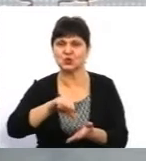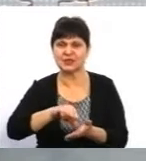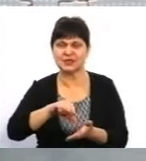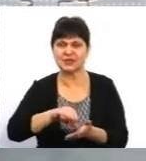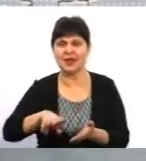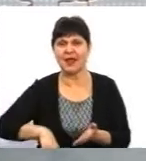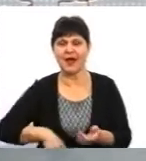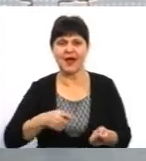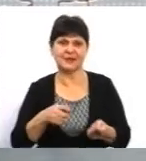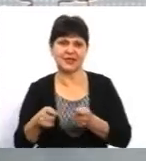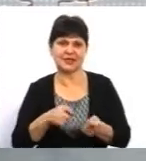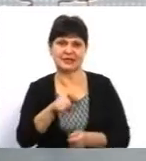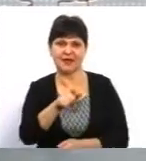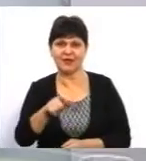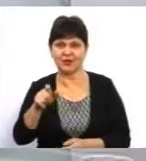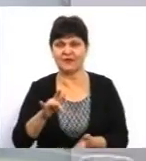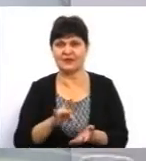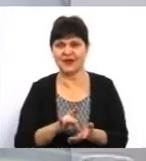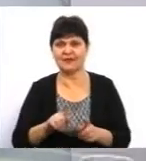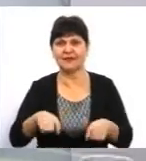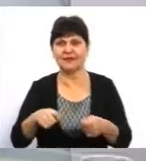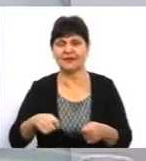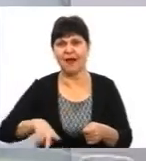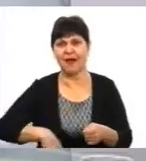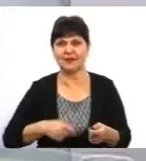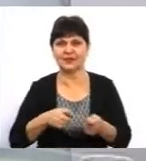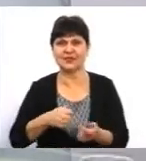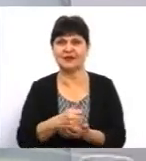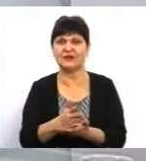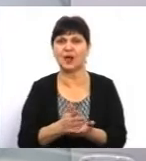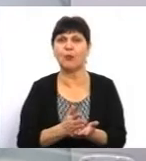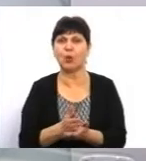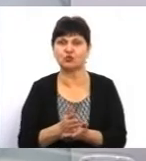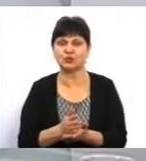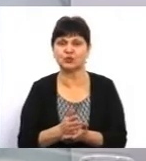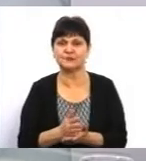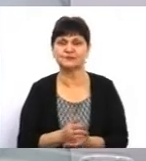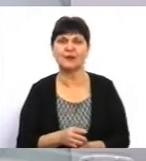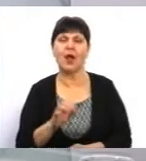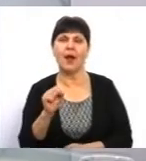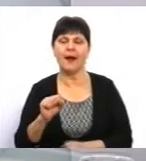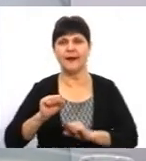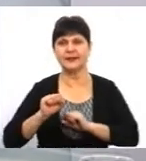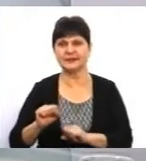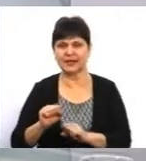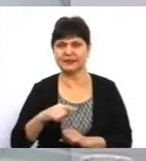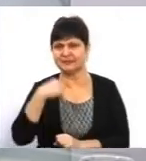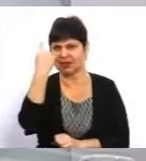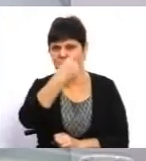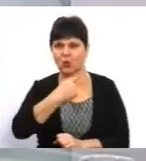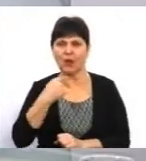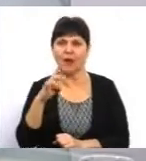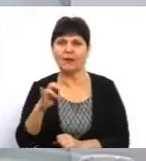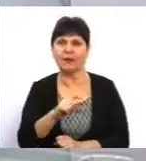адміністративних послуг, приймати таку заяву. Якщо говорити про захист персональних даних, чи гарантує цей сервіс, чи гарантує